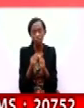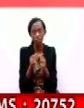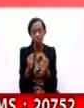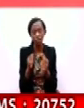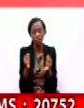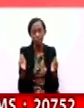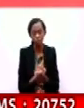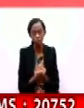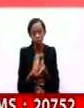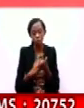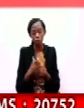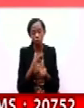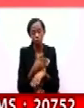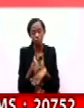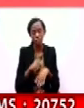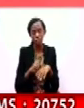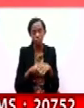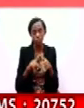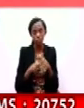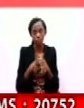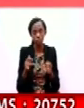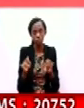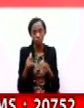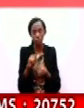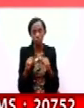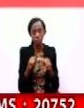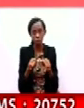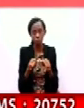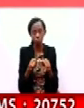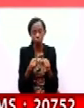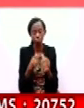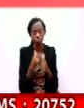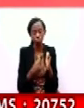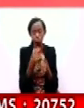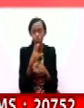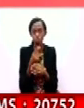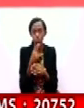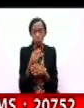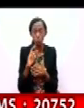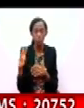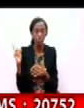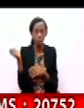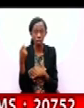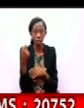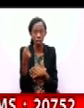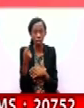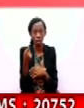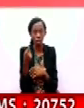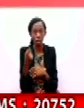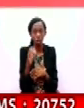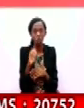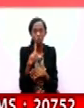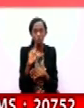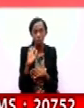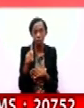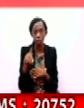magazeti. Kwa muda tunaanza na habari kuhusu kiwanda cha sukari cha Miwa cha West Kenya Olepito eneo